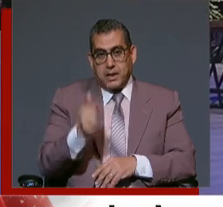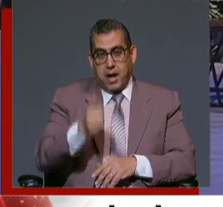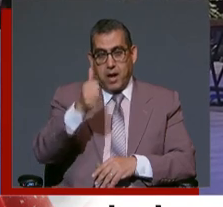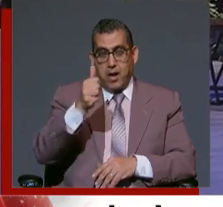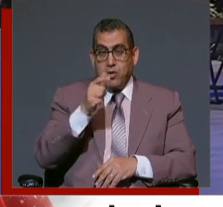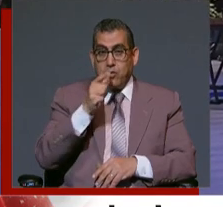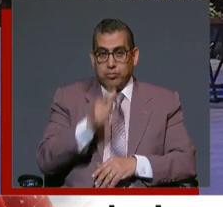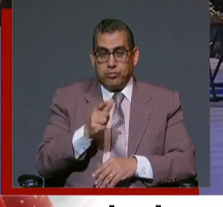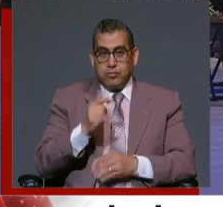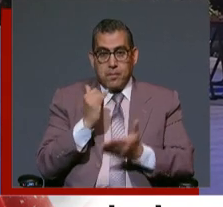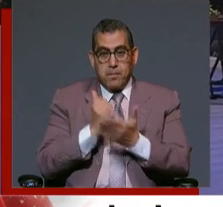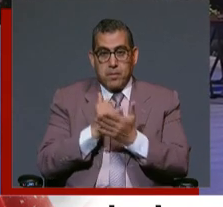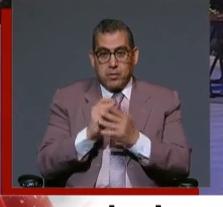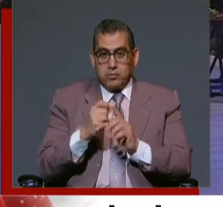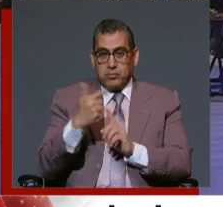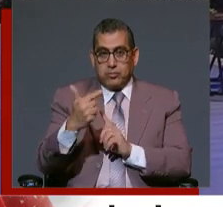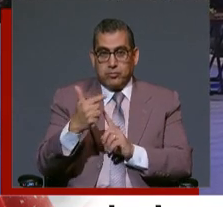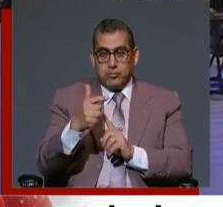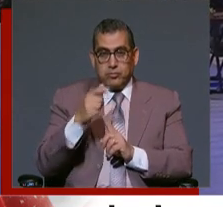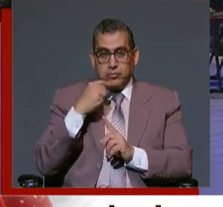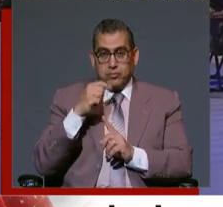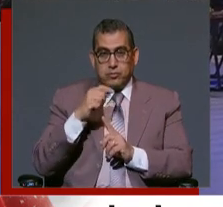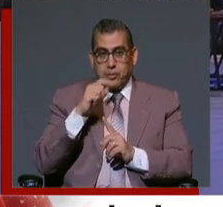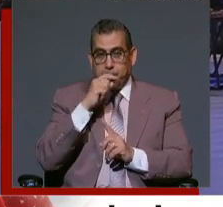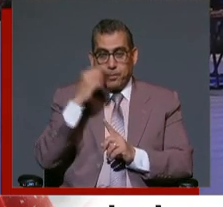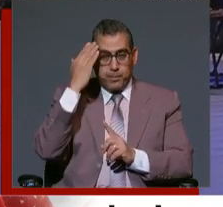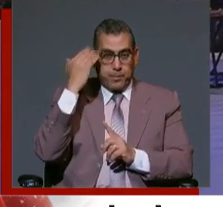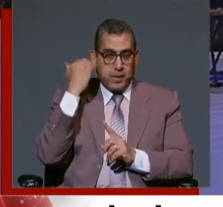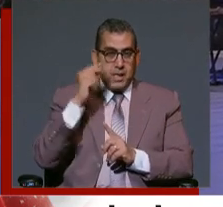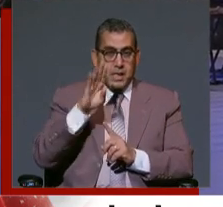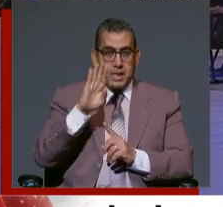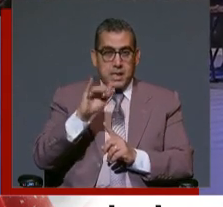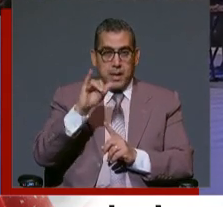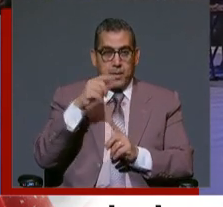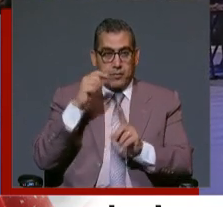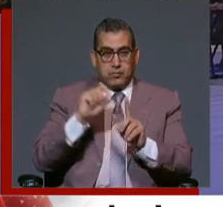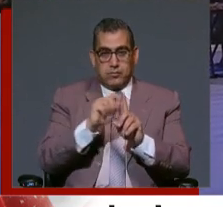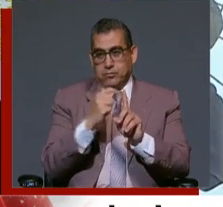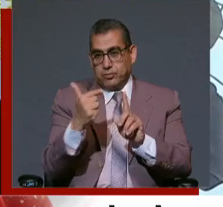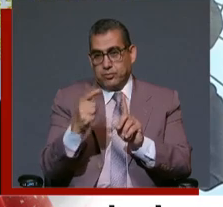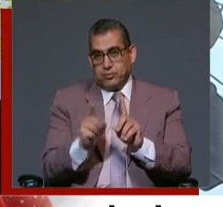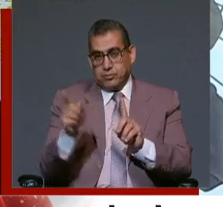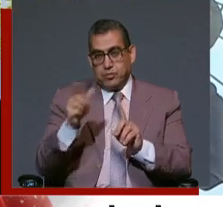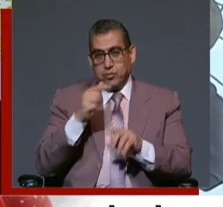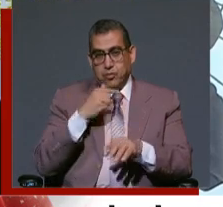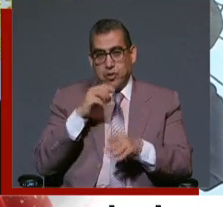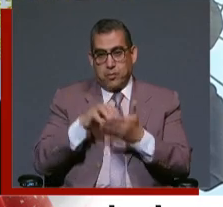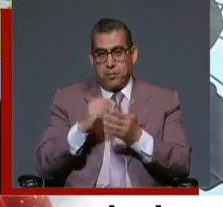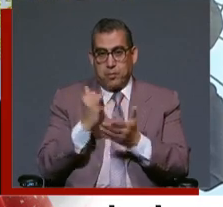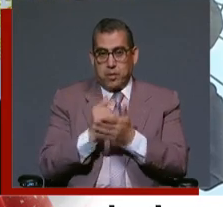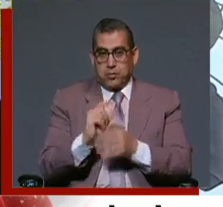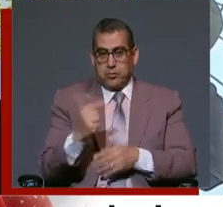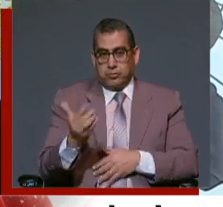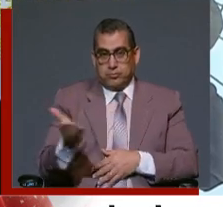ممثلا لسعادة السيدة سامية سولو حسن عن جمهورية تنزانيا،